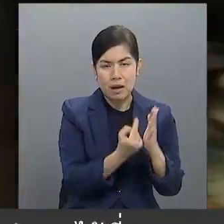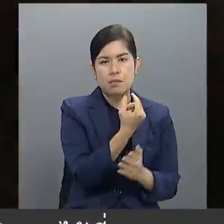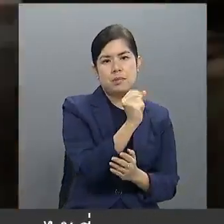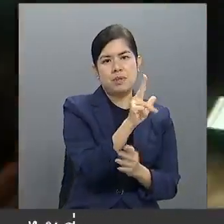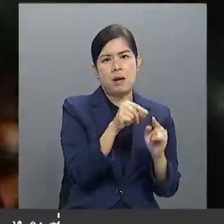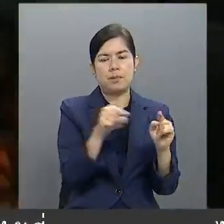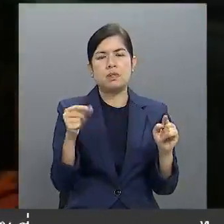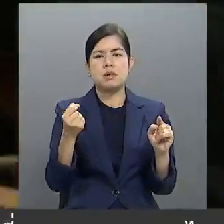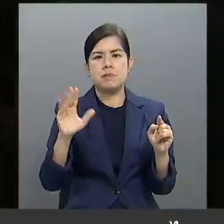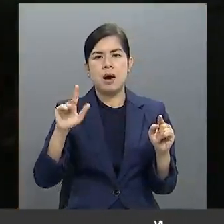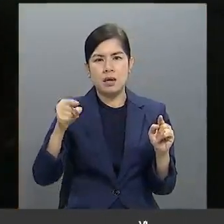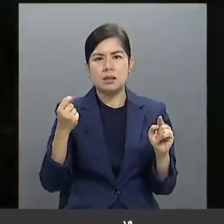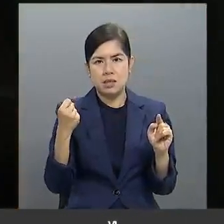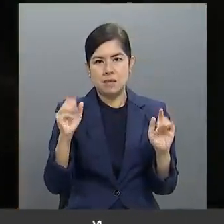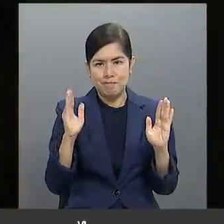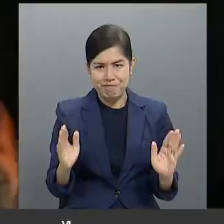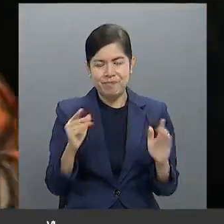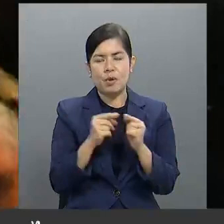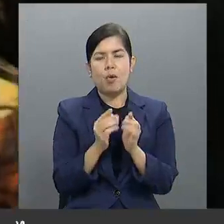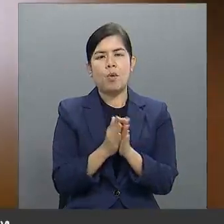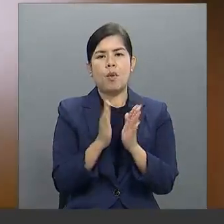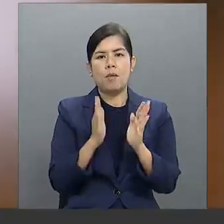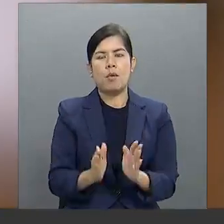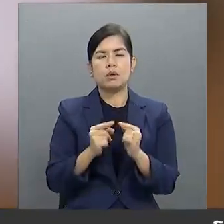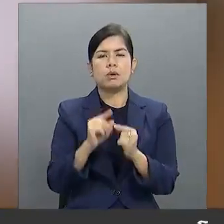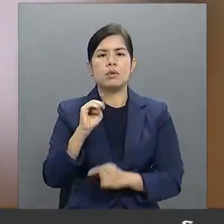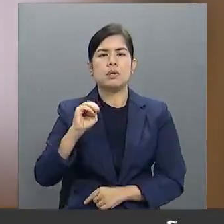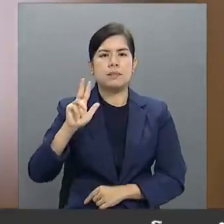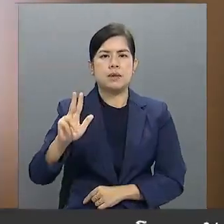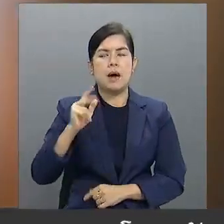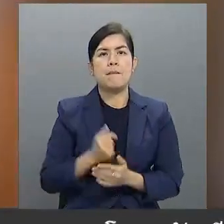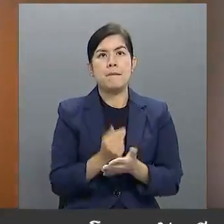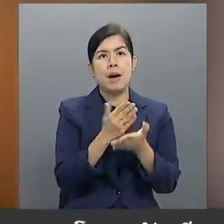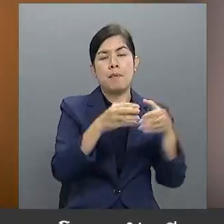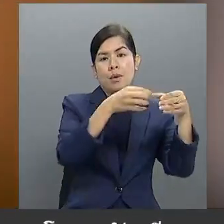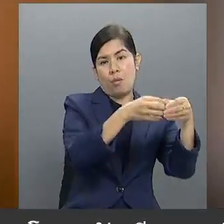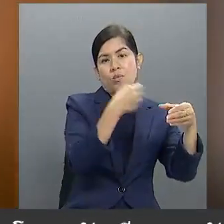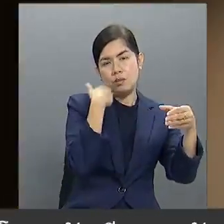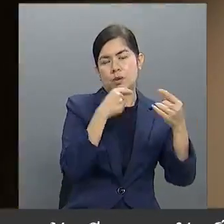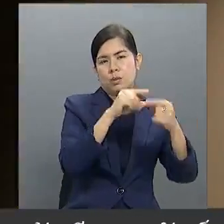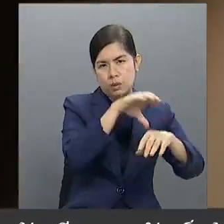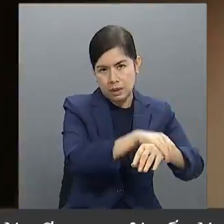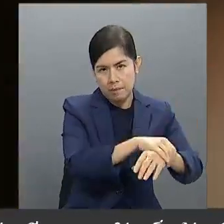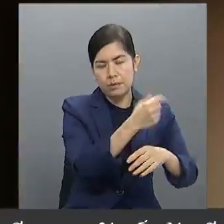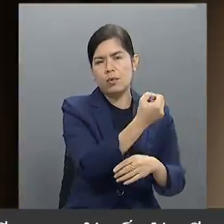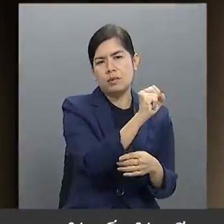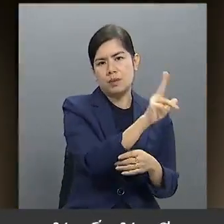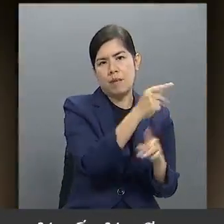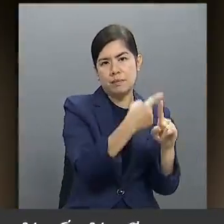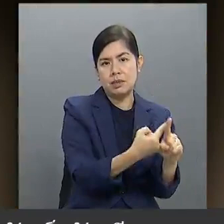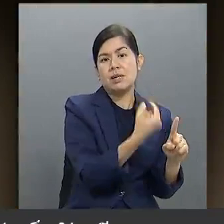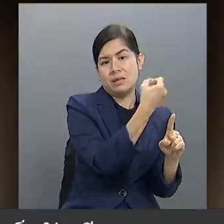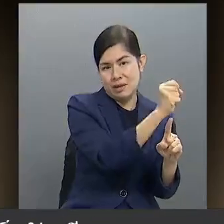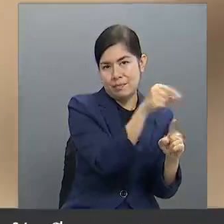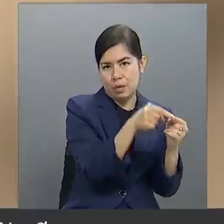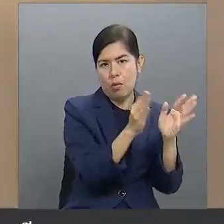ต.ค.ที่ผ่านมาแล้วอย่างน้อย 43คนนะคะก็แบ่งเป็นผู้ที่ถูกควบคุมตัวในวันที่ 13ตุลาคมสำนวน